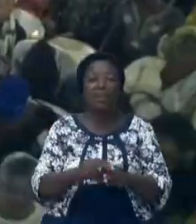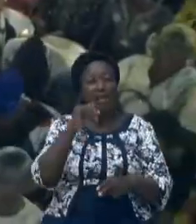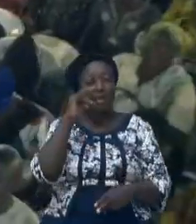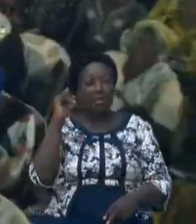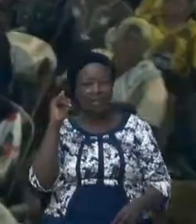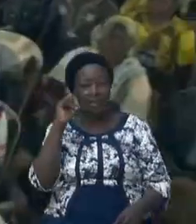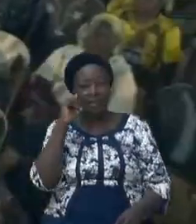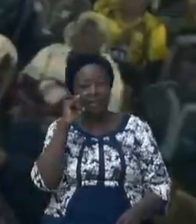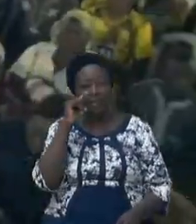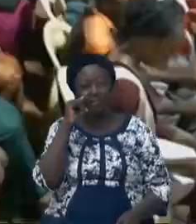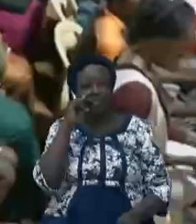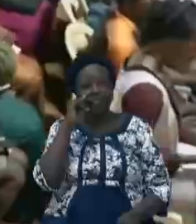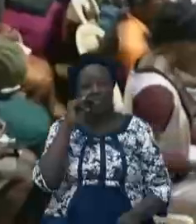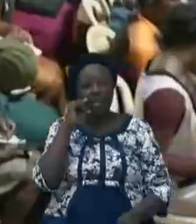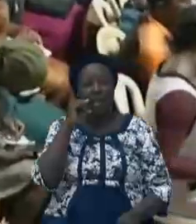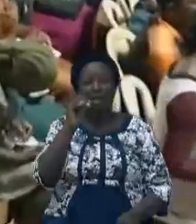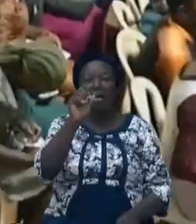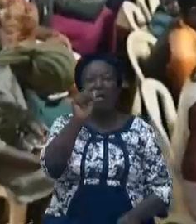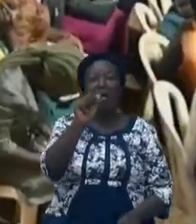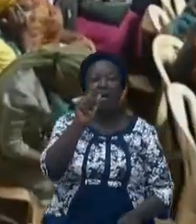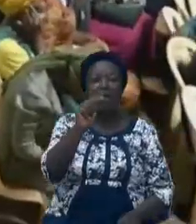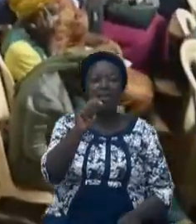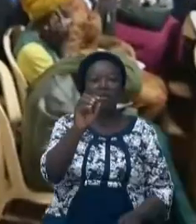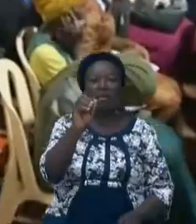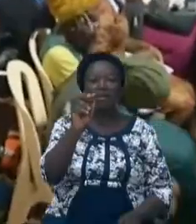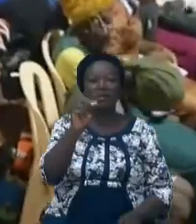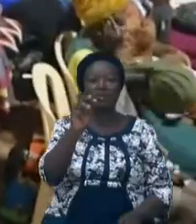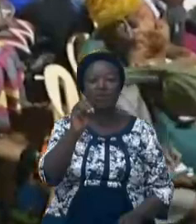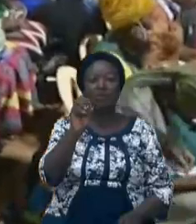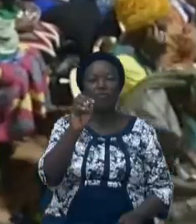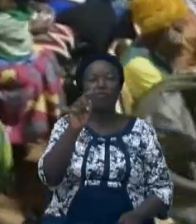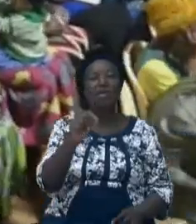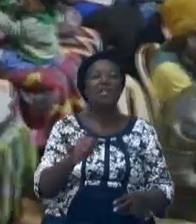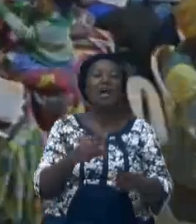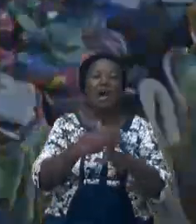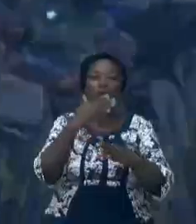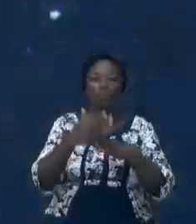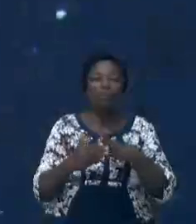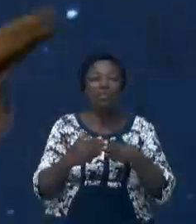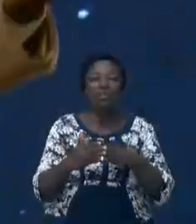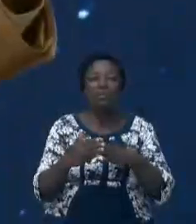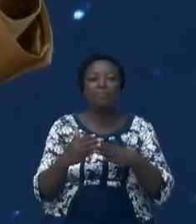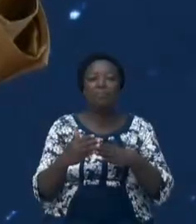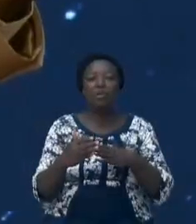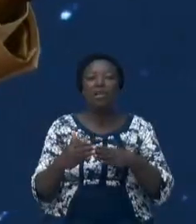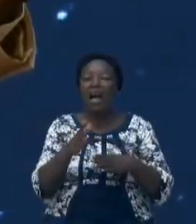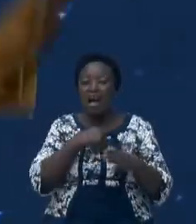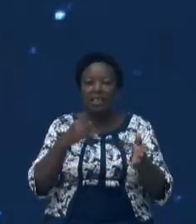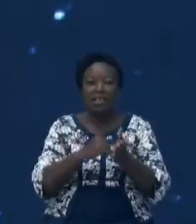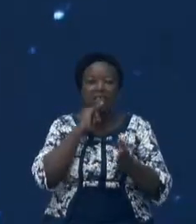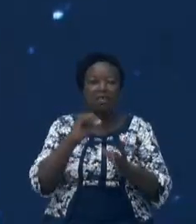toi ce soir au nom de jésus hier l'expiration accomplissez